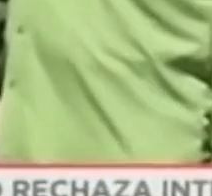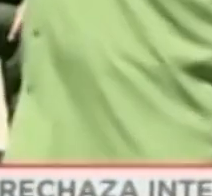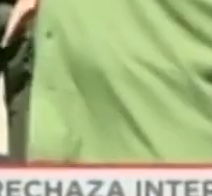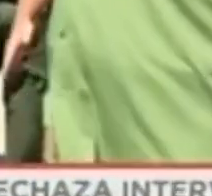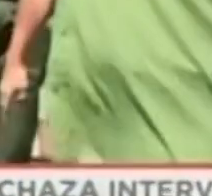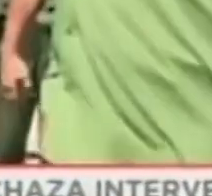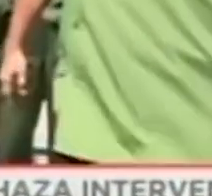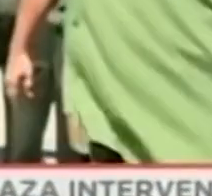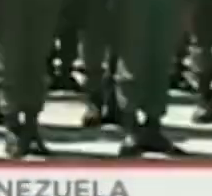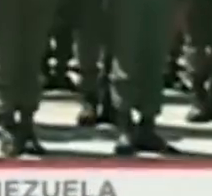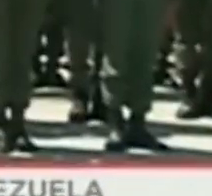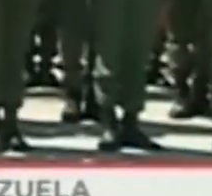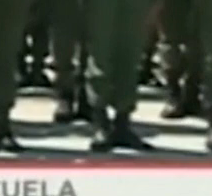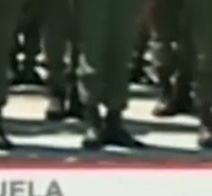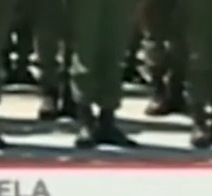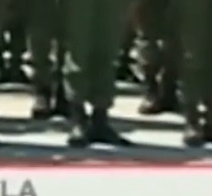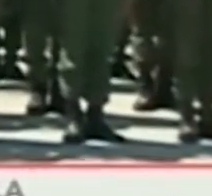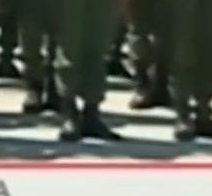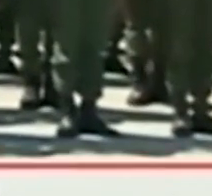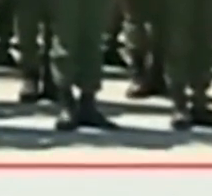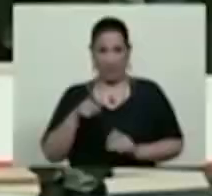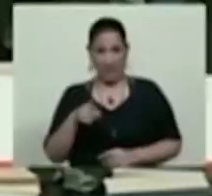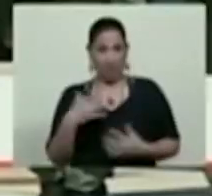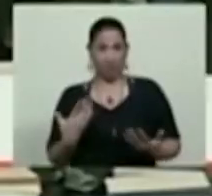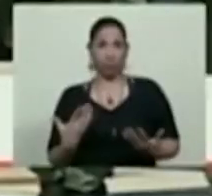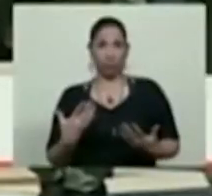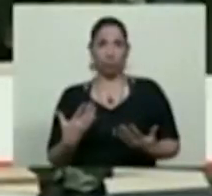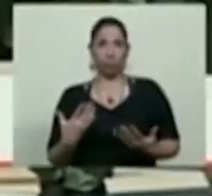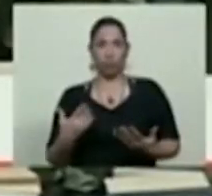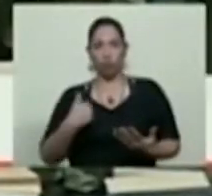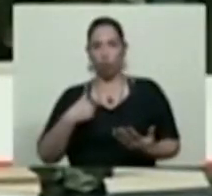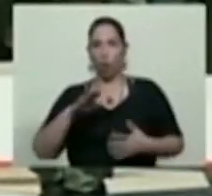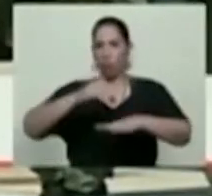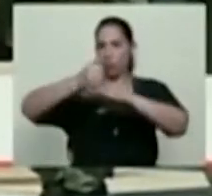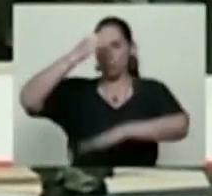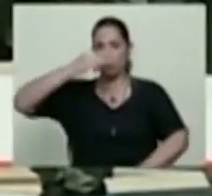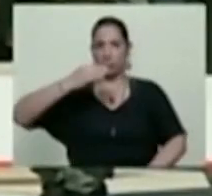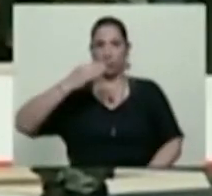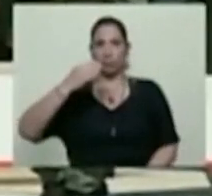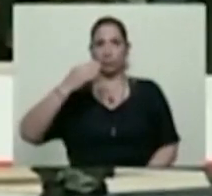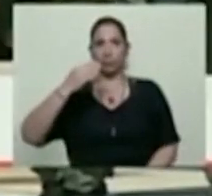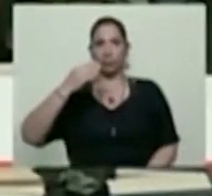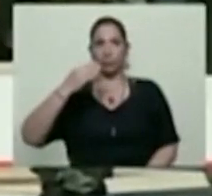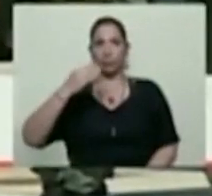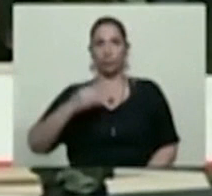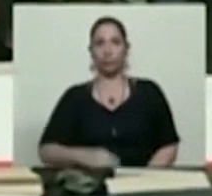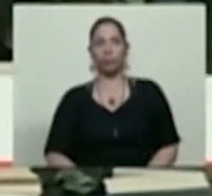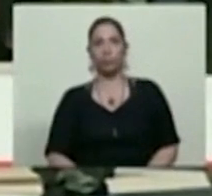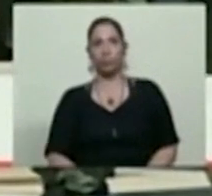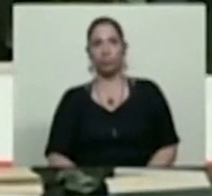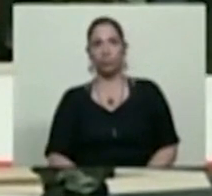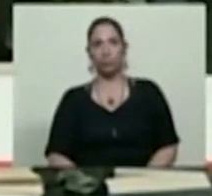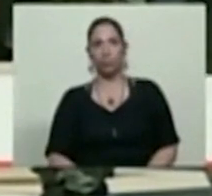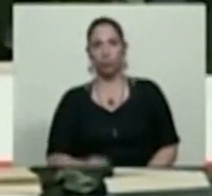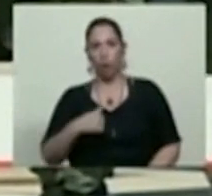avant. Il a rejeté une nouvelle fois clairement l'ultimatum des Européens qui menacent de reconnaître Juan Guaido comme président par intérim légitime.